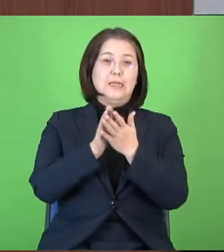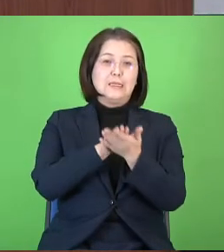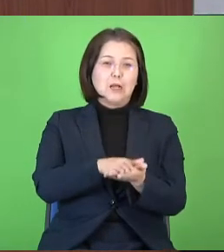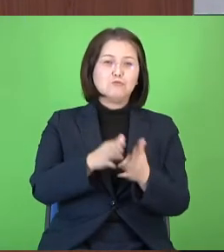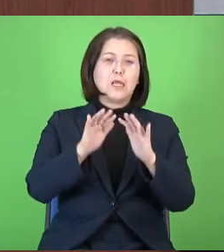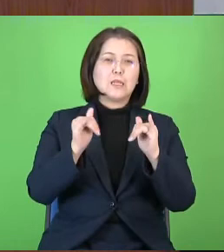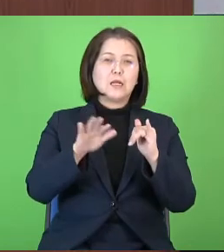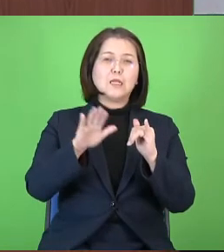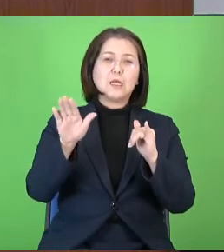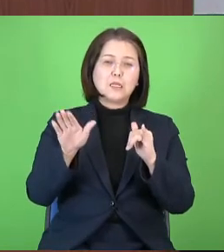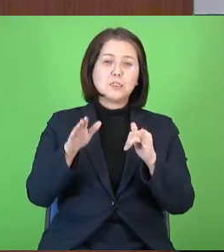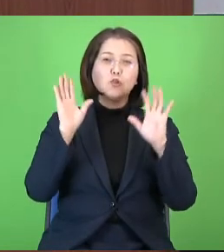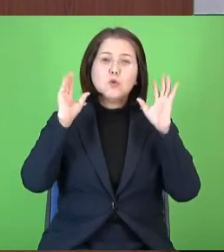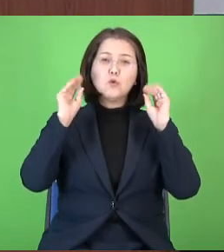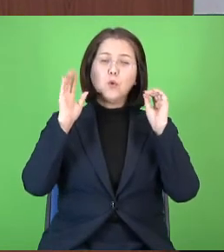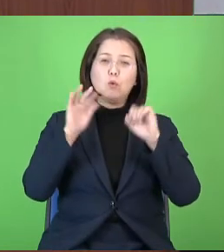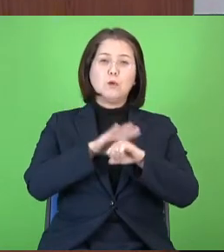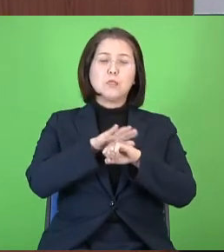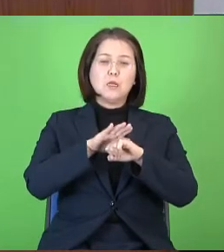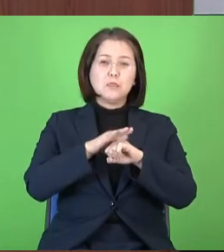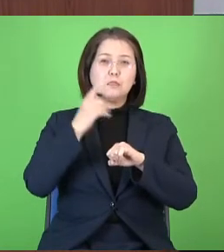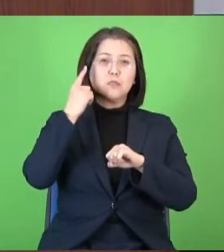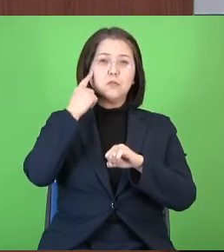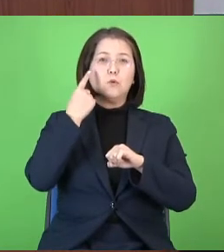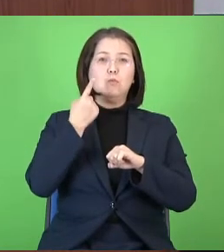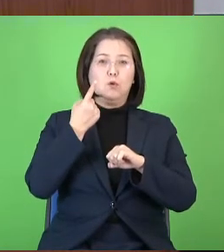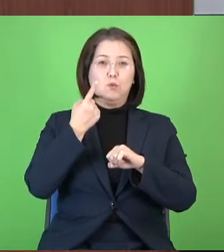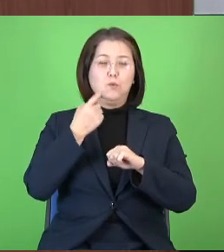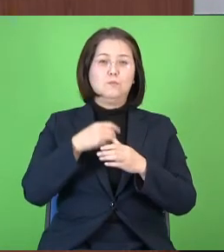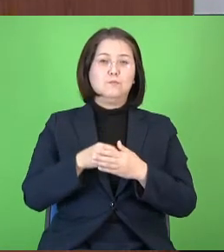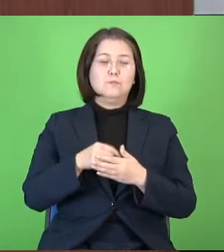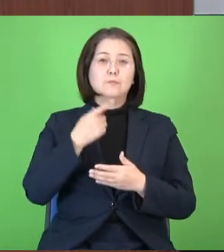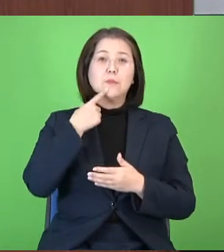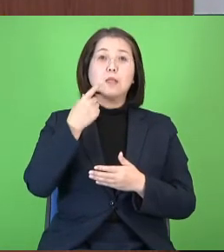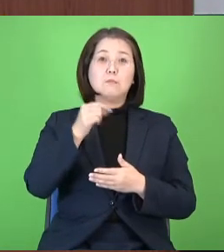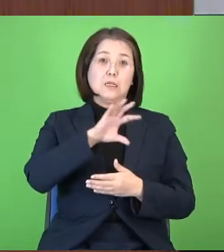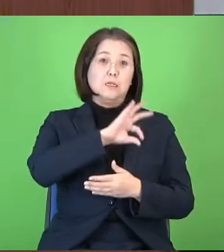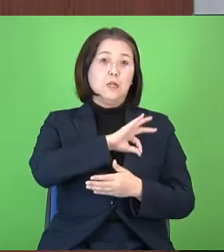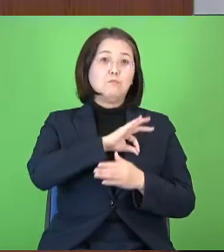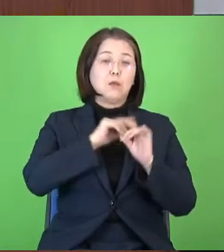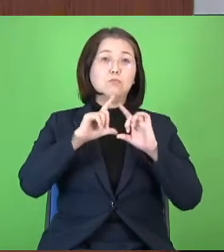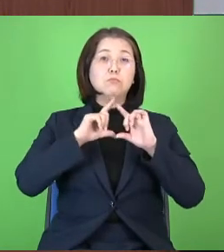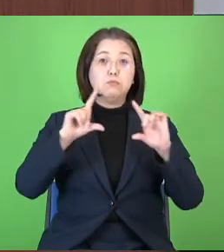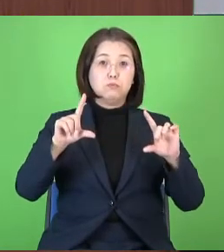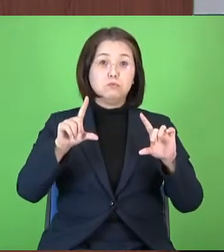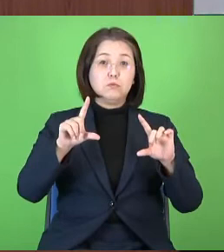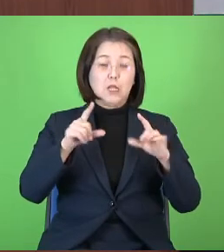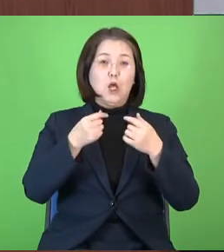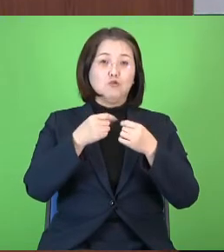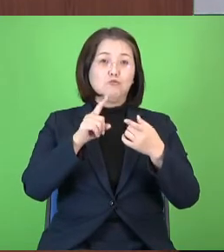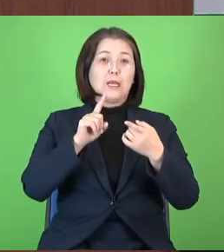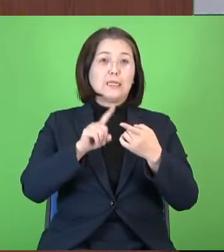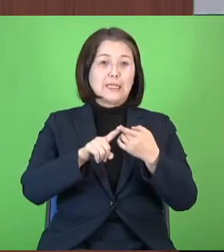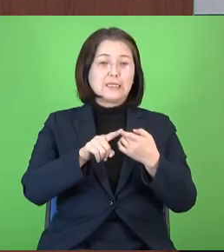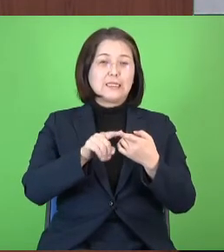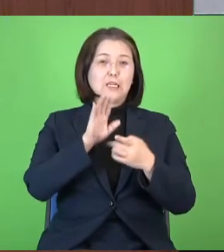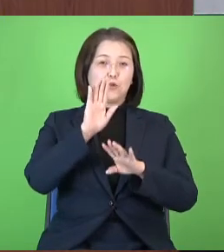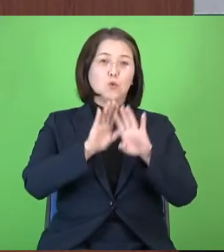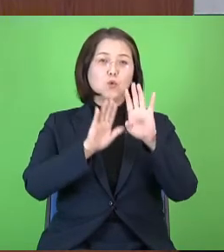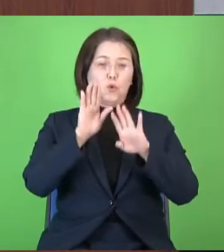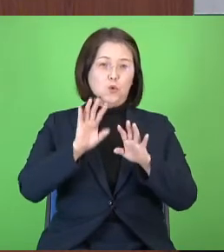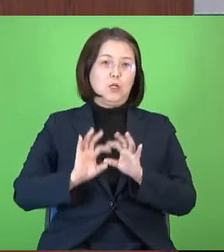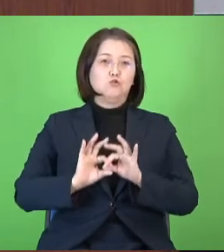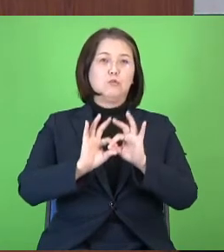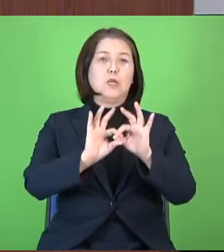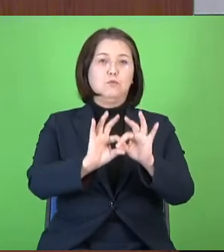そう寄与する話はないというふうにそれに整理をしていますあの方等する側としては者